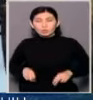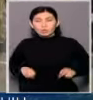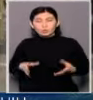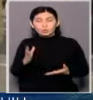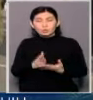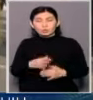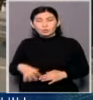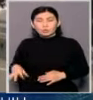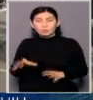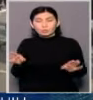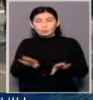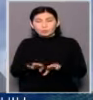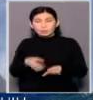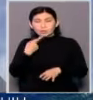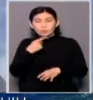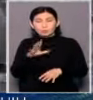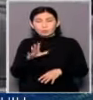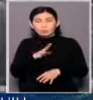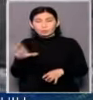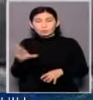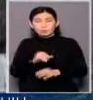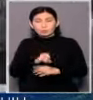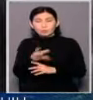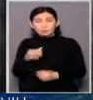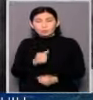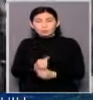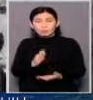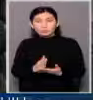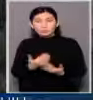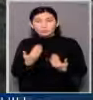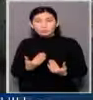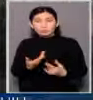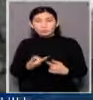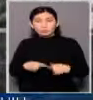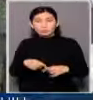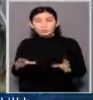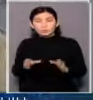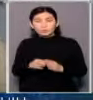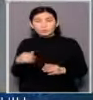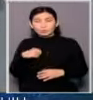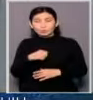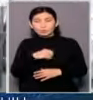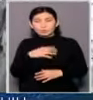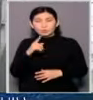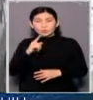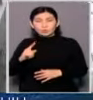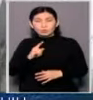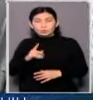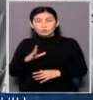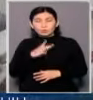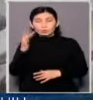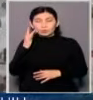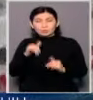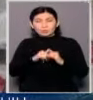қауіпсіздігін, аумақтық тұтастығын, экономикалық мүдделерін қамтамасыз етеді. Бүгінде бөлімдер мен құрамалар өздерінің жауынгерлік мақсаттарын